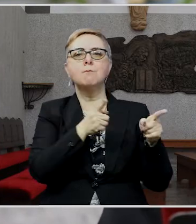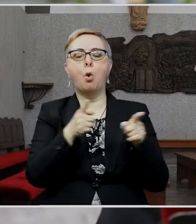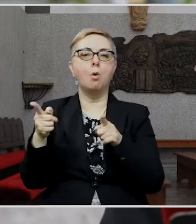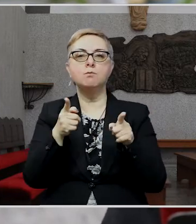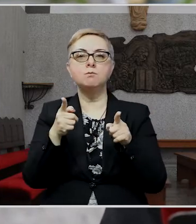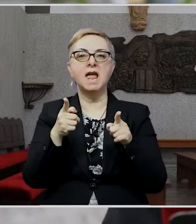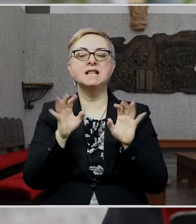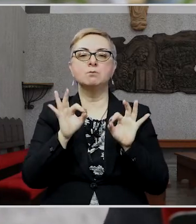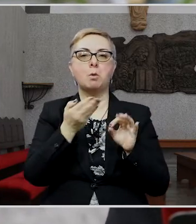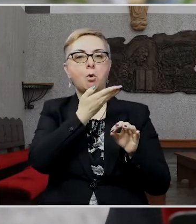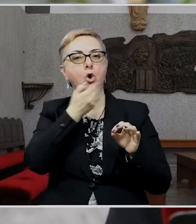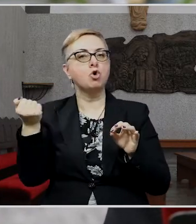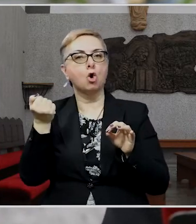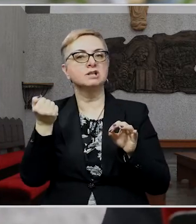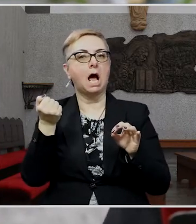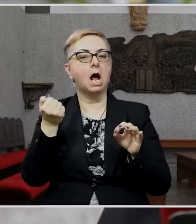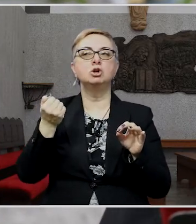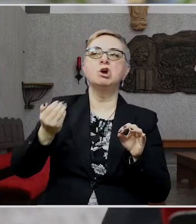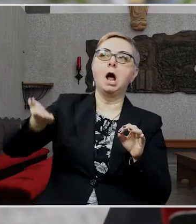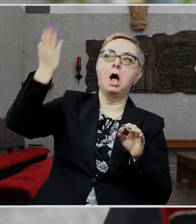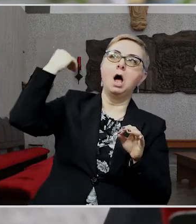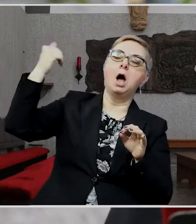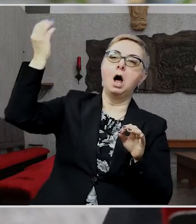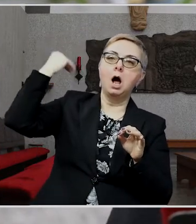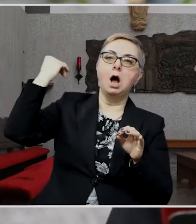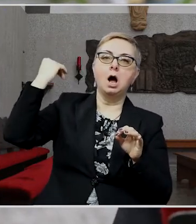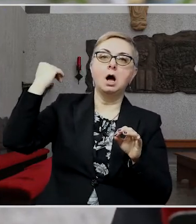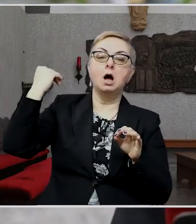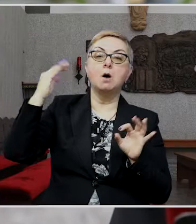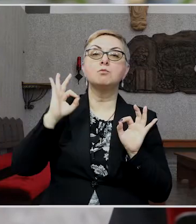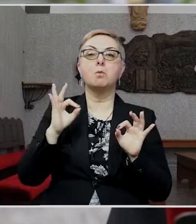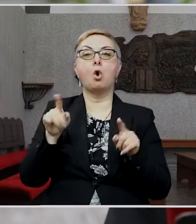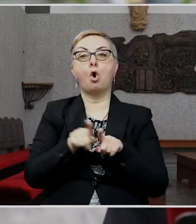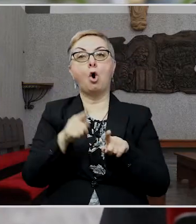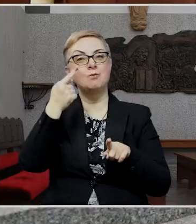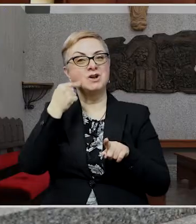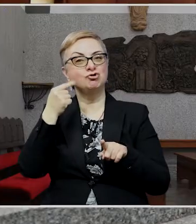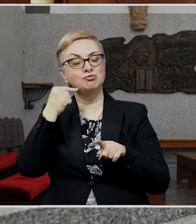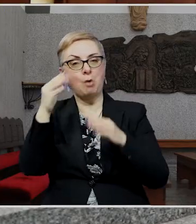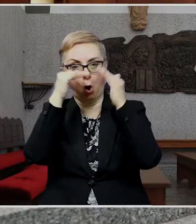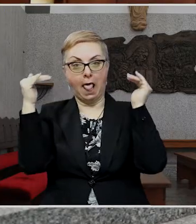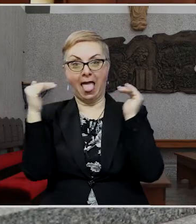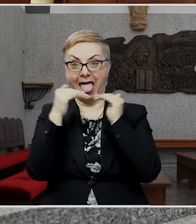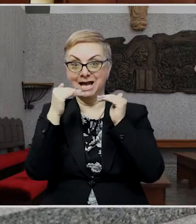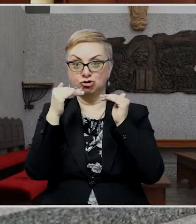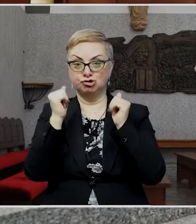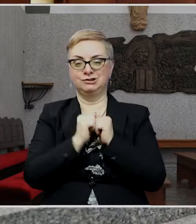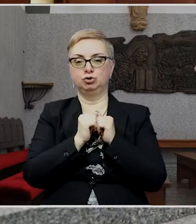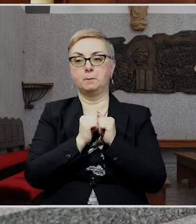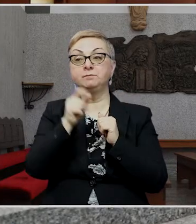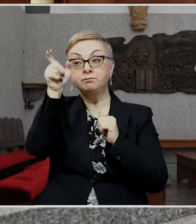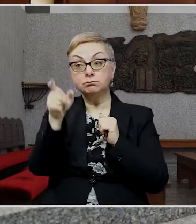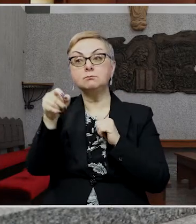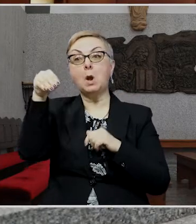verso il passato verso quelle che erano le cipolle ed egitto mosè dunque